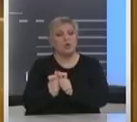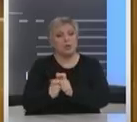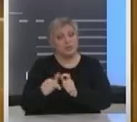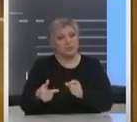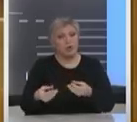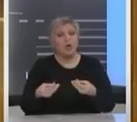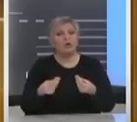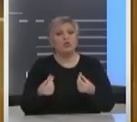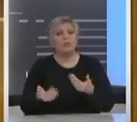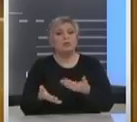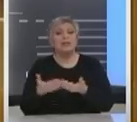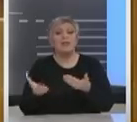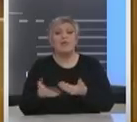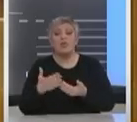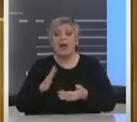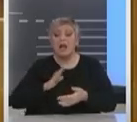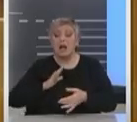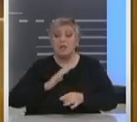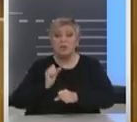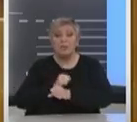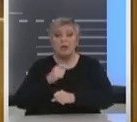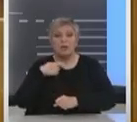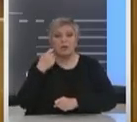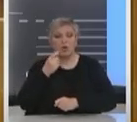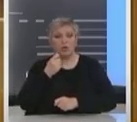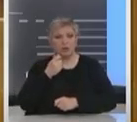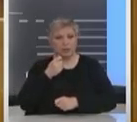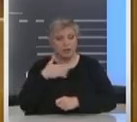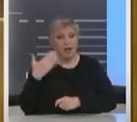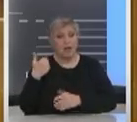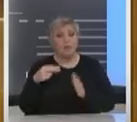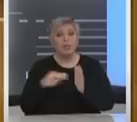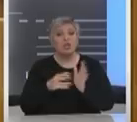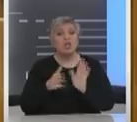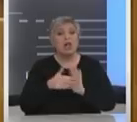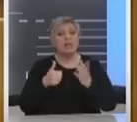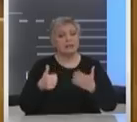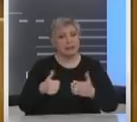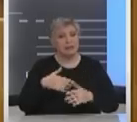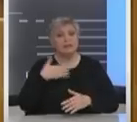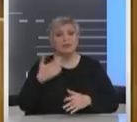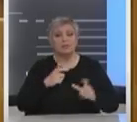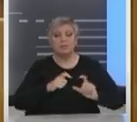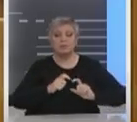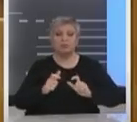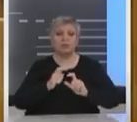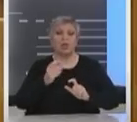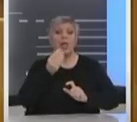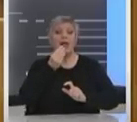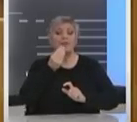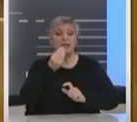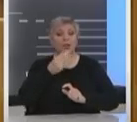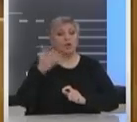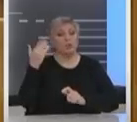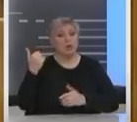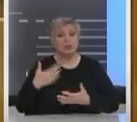εργαζόμενους γονείς. Στο Υπουργείο Εργασίας εγκαθιδρύσαμε από το 2016 το θεσμό των σχολικών γευμάτων, που τότε μας λιγορούσατε